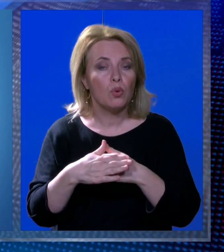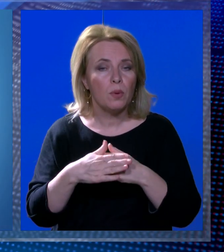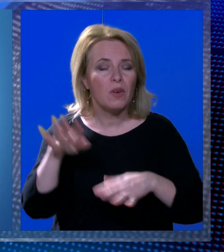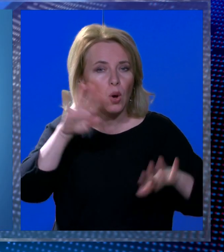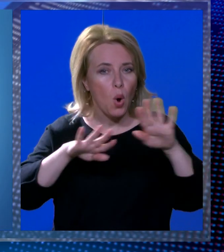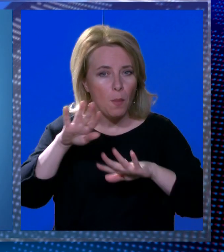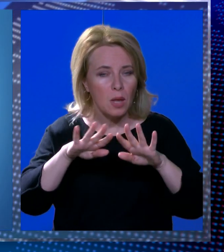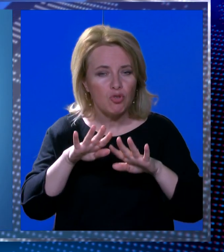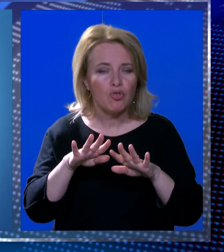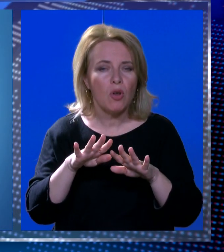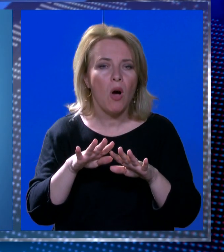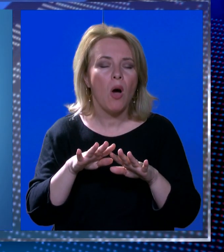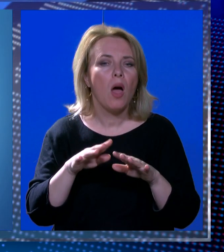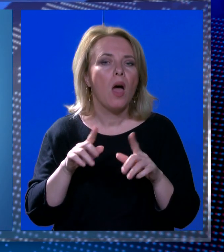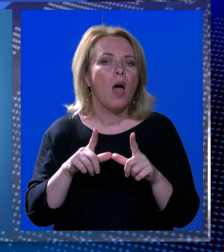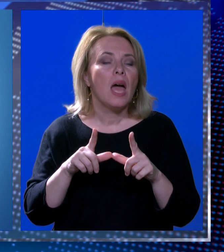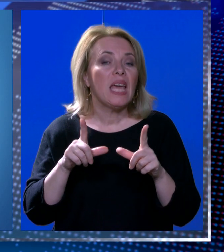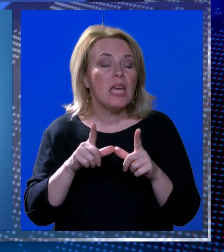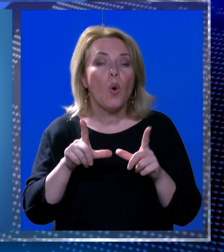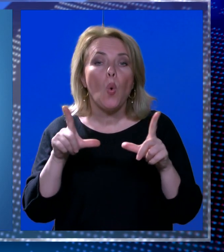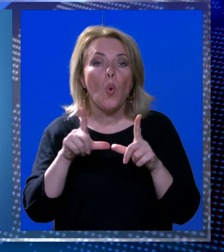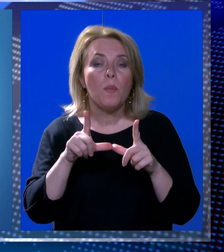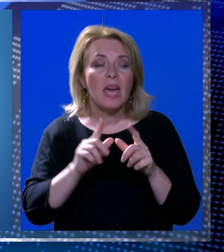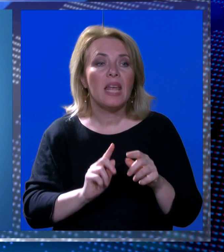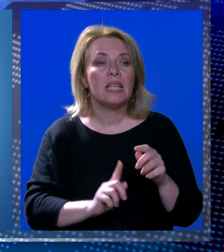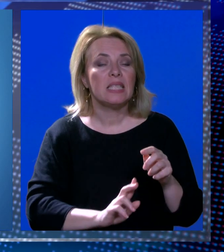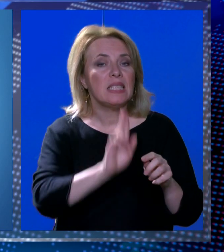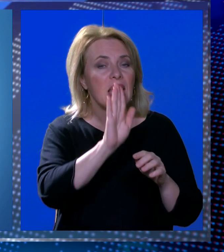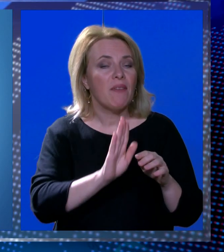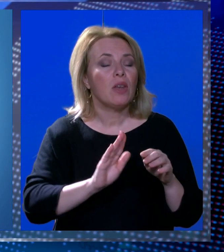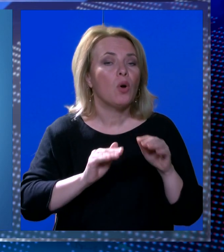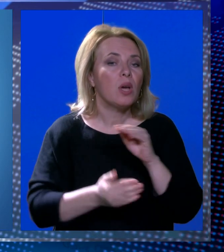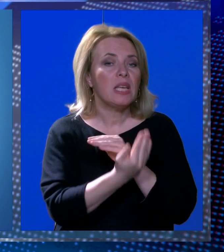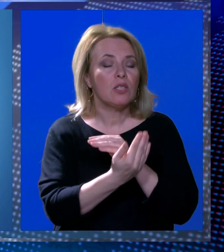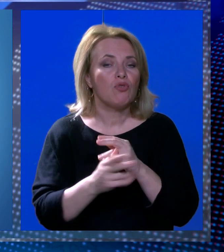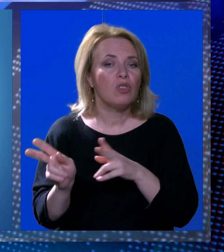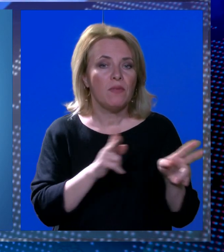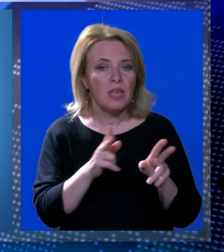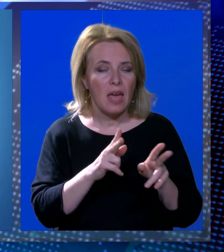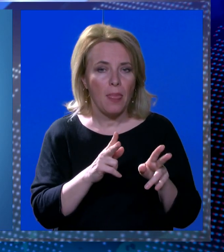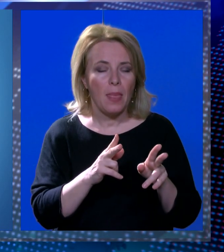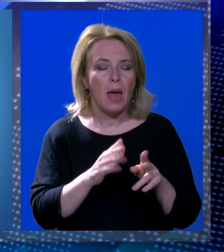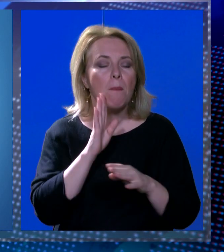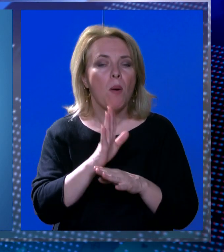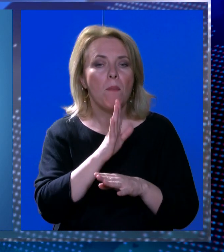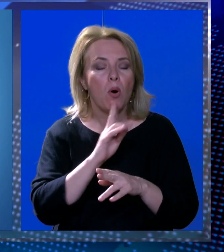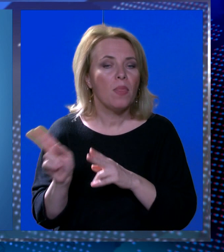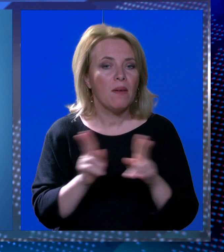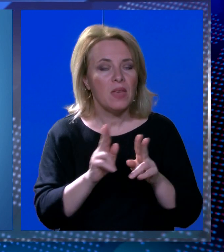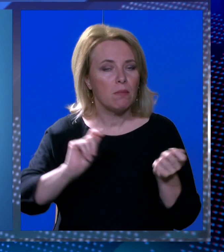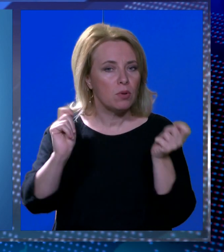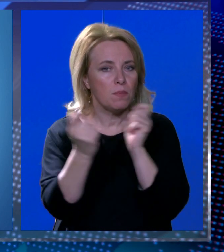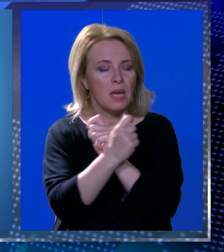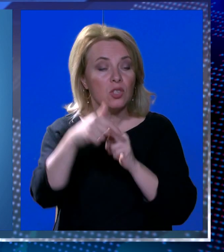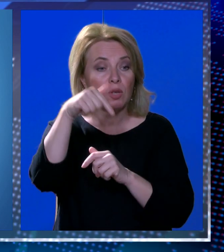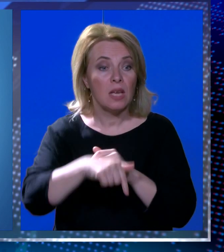Jutro u Dubrovniku umjereno oblačno, uz isto tako umjeren sjeveroistočni vjetar, temperatura zraka od 5 do 8. Poslije podne vjetar će